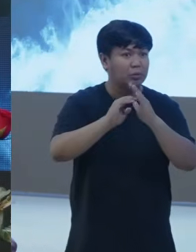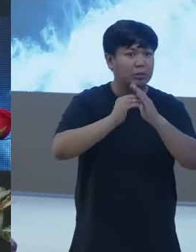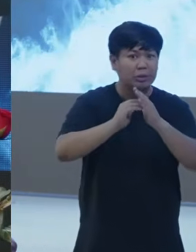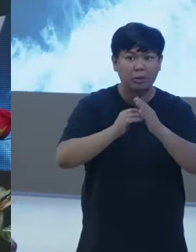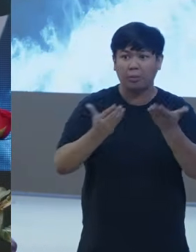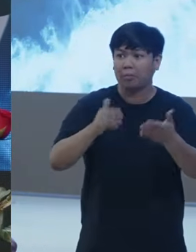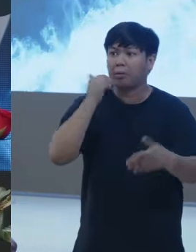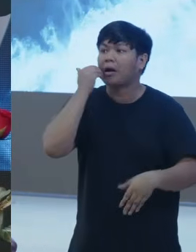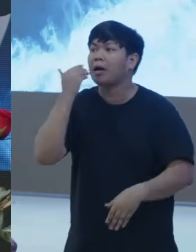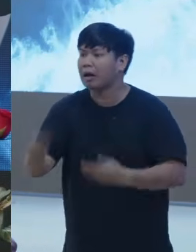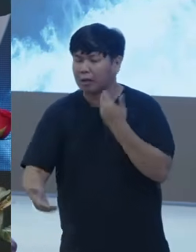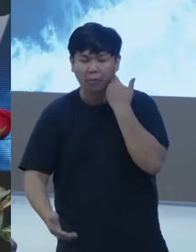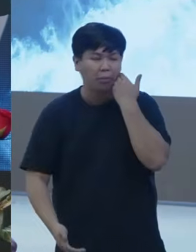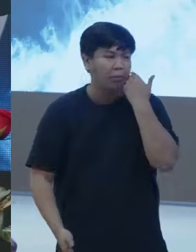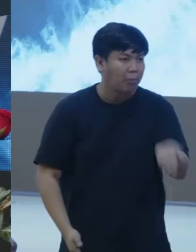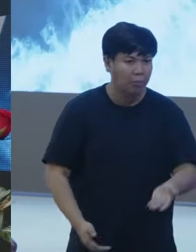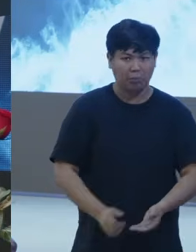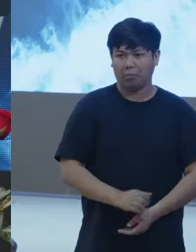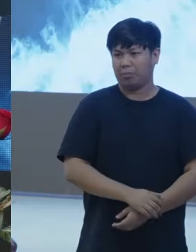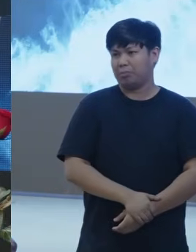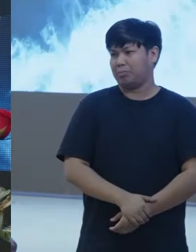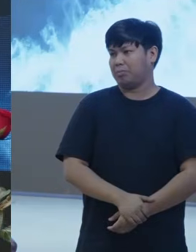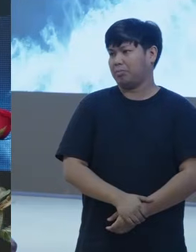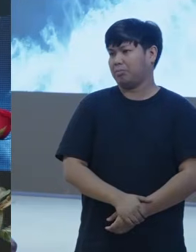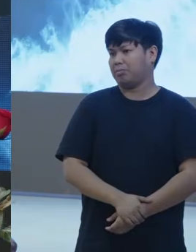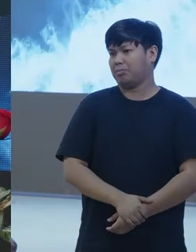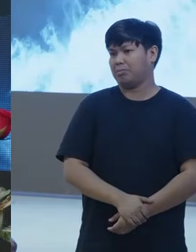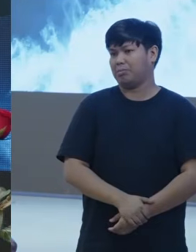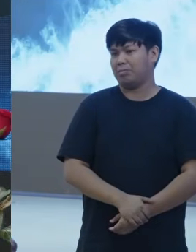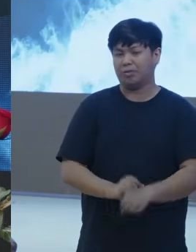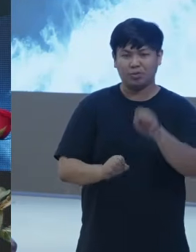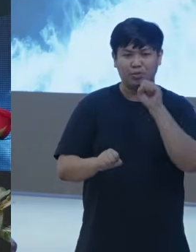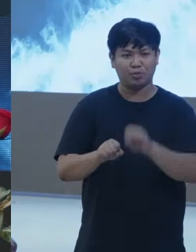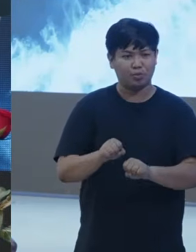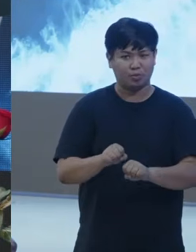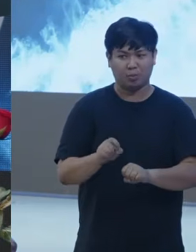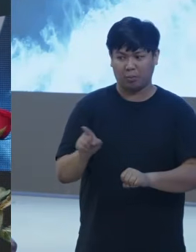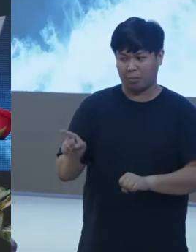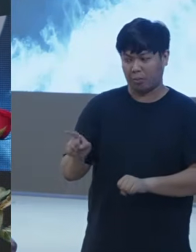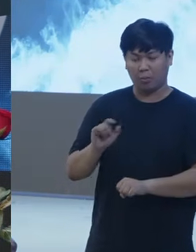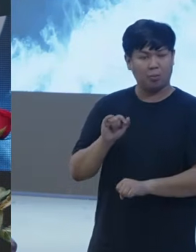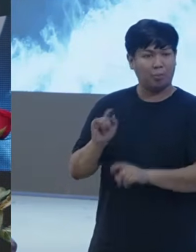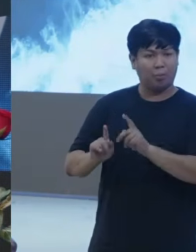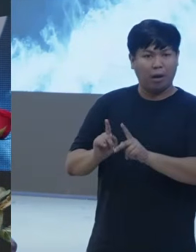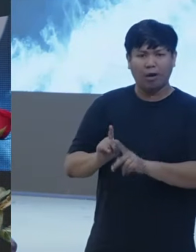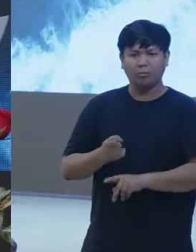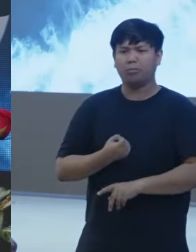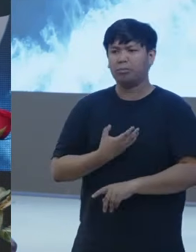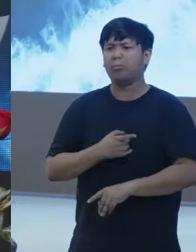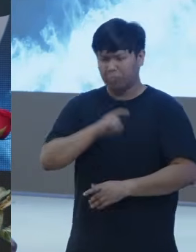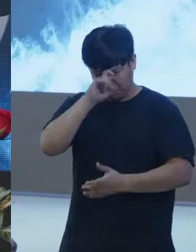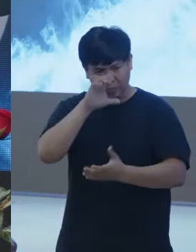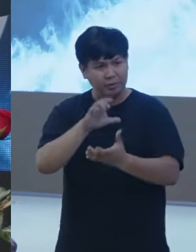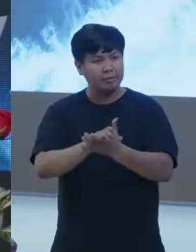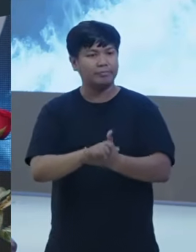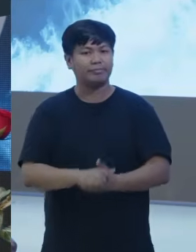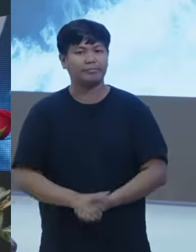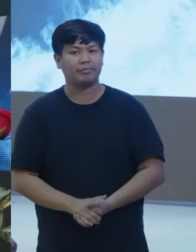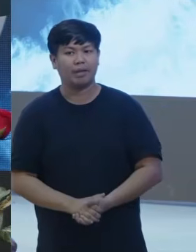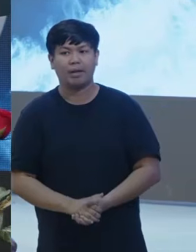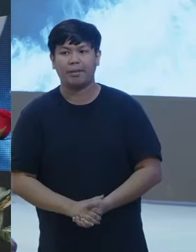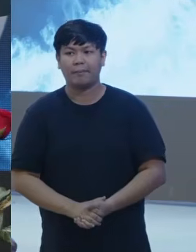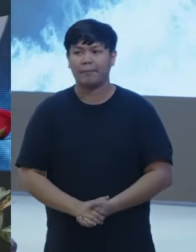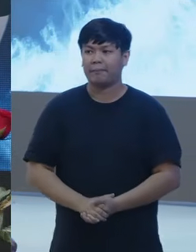At kayo ay mapapahamak. No? Pero sabi nga natin, katulad ng sabi natin nung